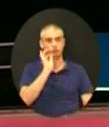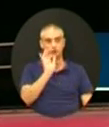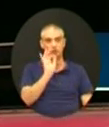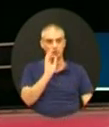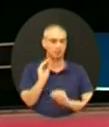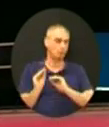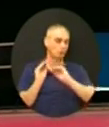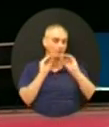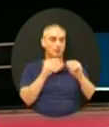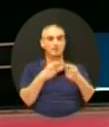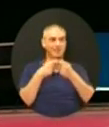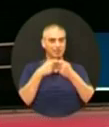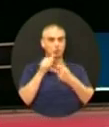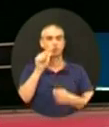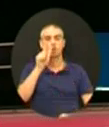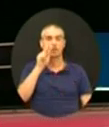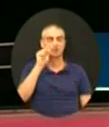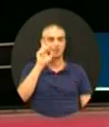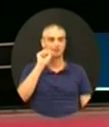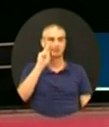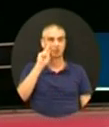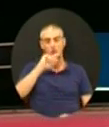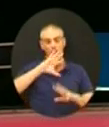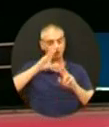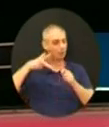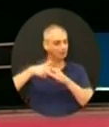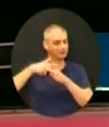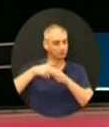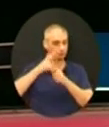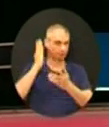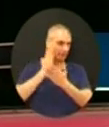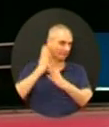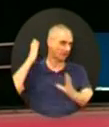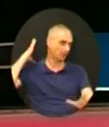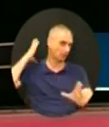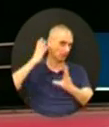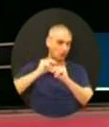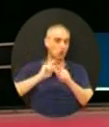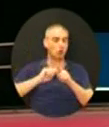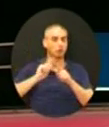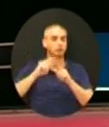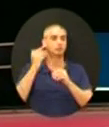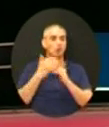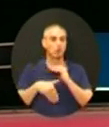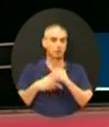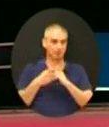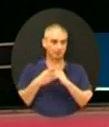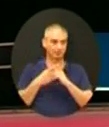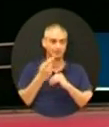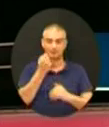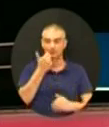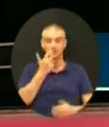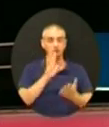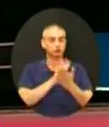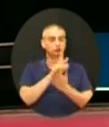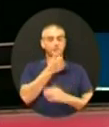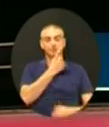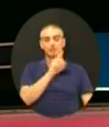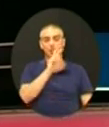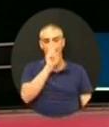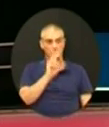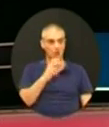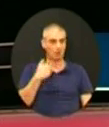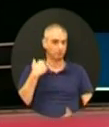בכספים שמועברים לאונסקו. אם לשקלל את כל הקיצוצים שהודיעו עליהם בחודשים האחרונים, אז מכמעט 12 מיליון